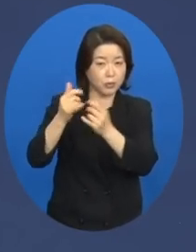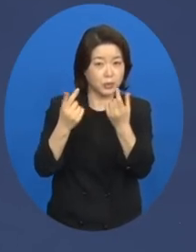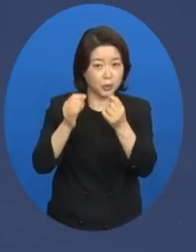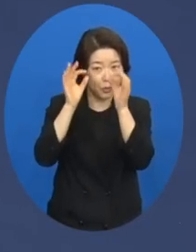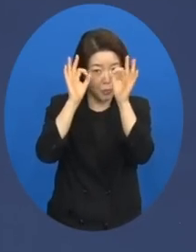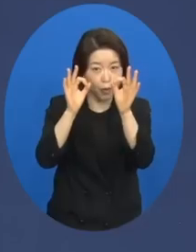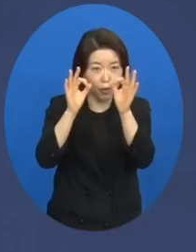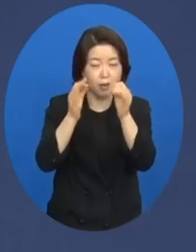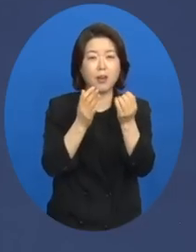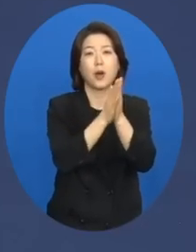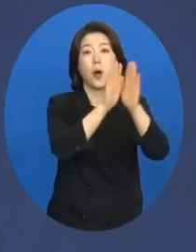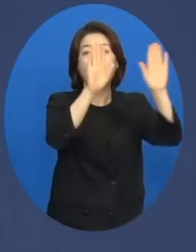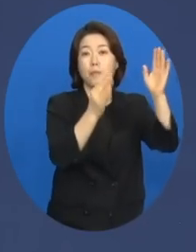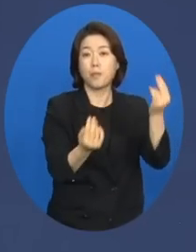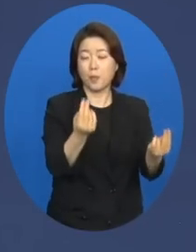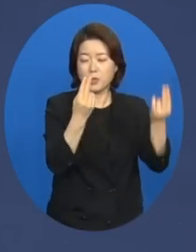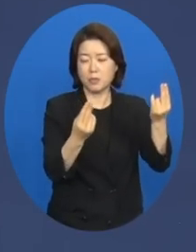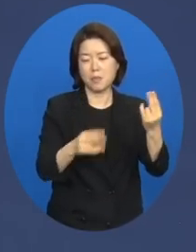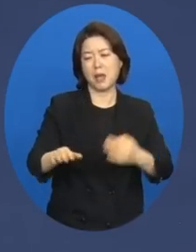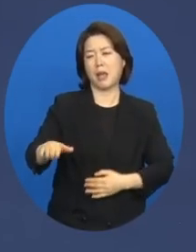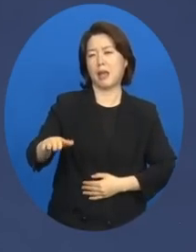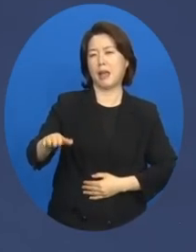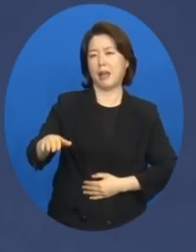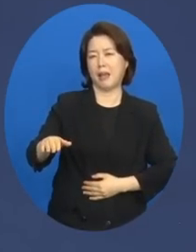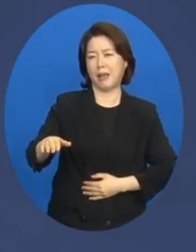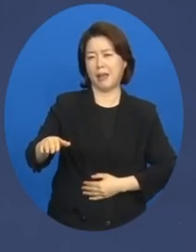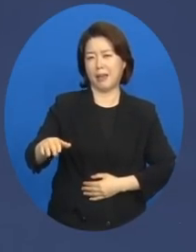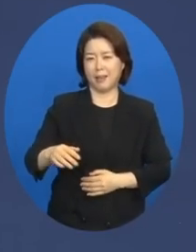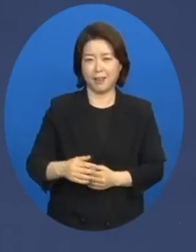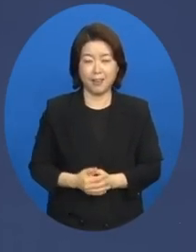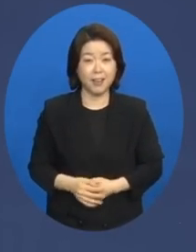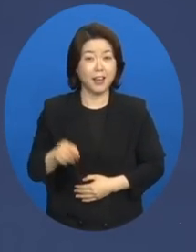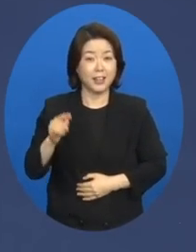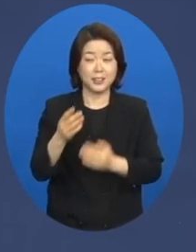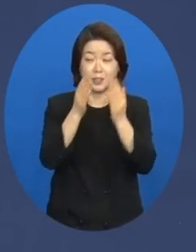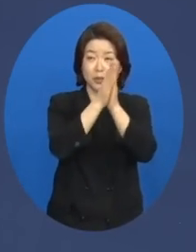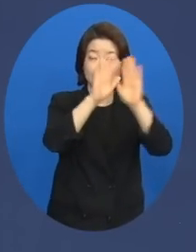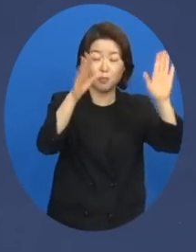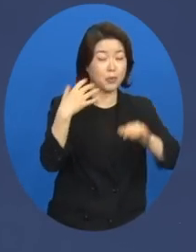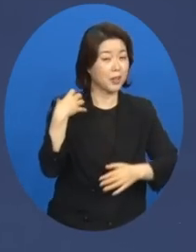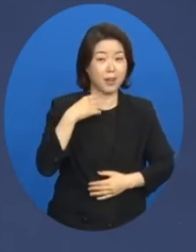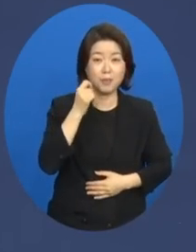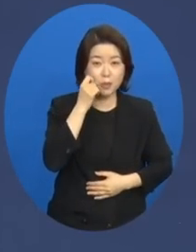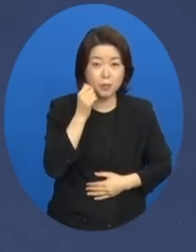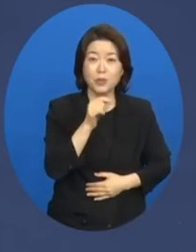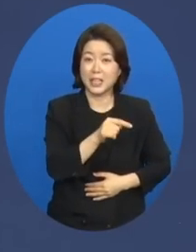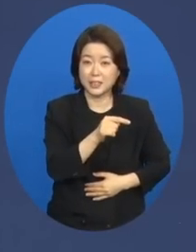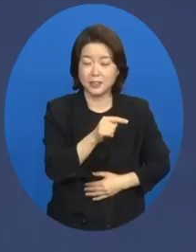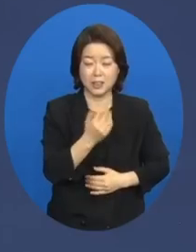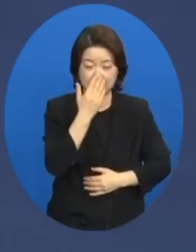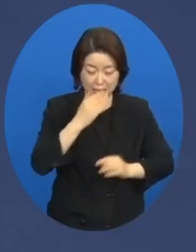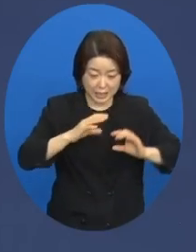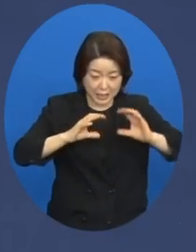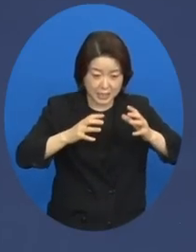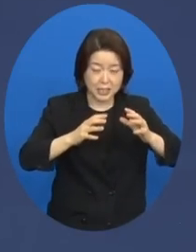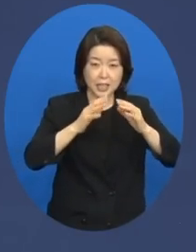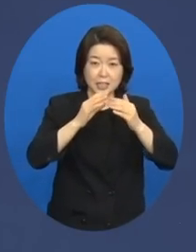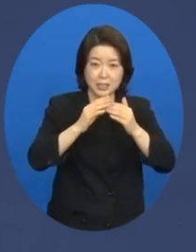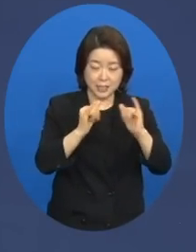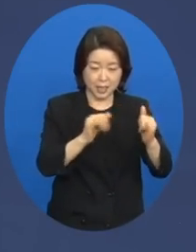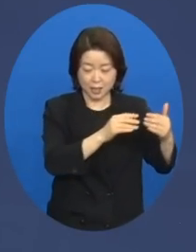모세에 비하면 완전히 애숭이잖아요. 그 모세도 감당 못한 그 이스라엘 백성을